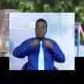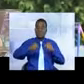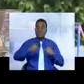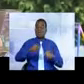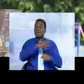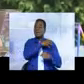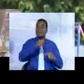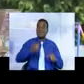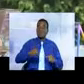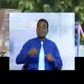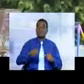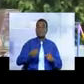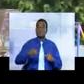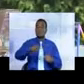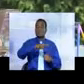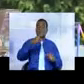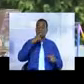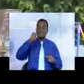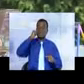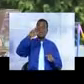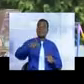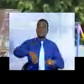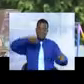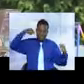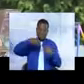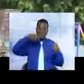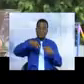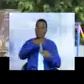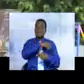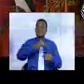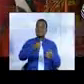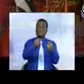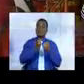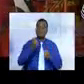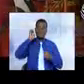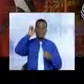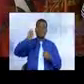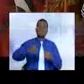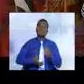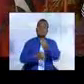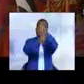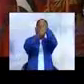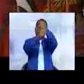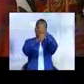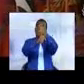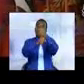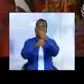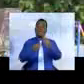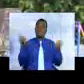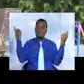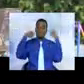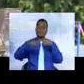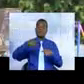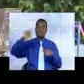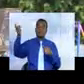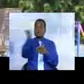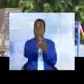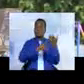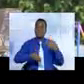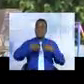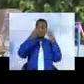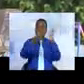du travail, vous êtes des femmes battantes et je voudrais vous soutenir. Lors de la première phase